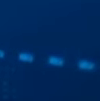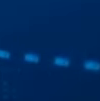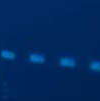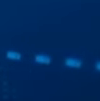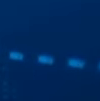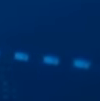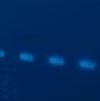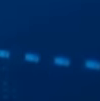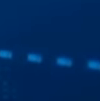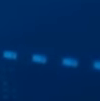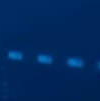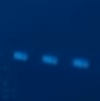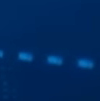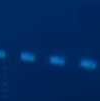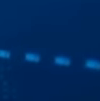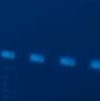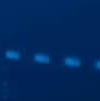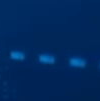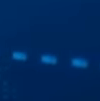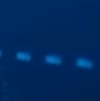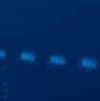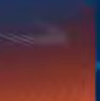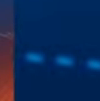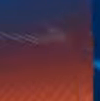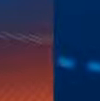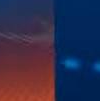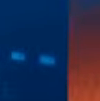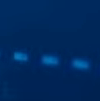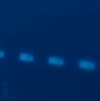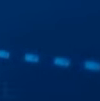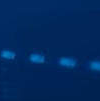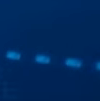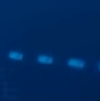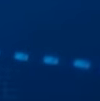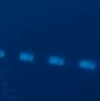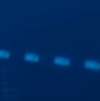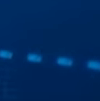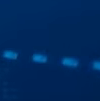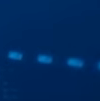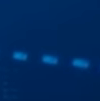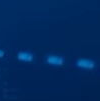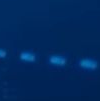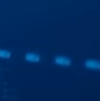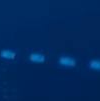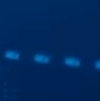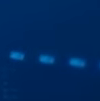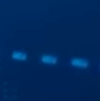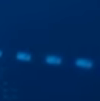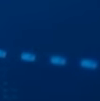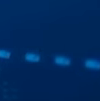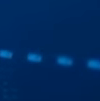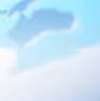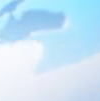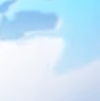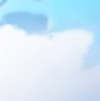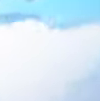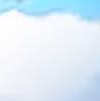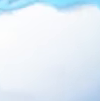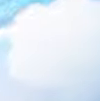российский рубль 57 и 58 китайский юань 53 15 дней